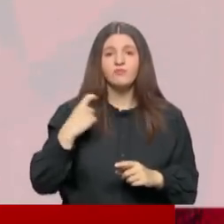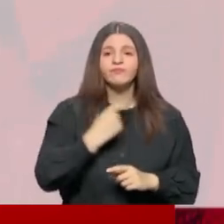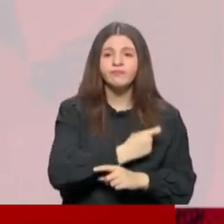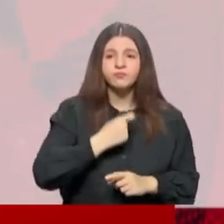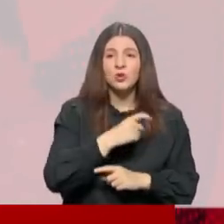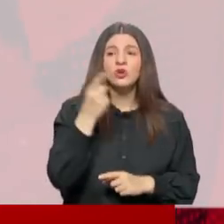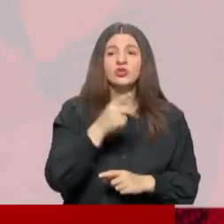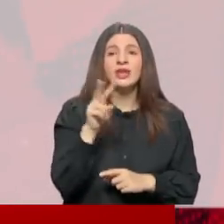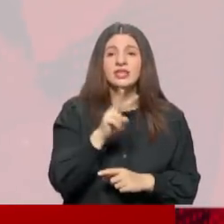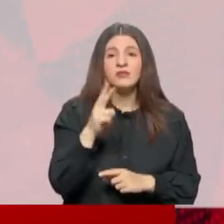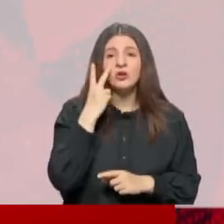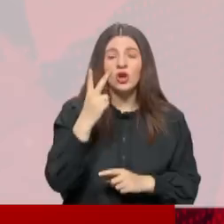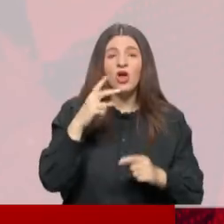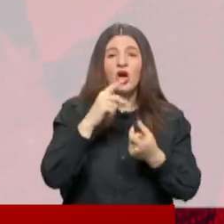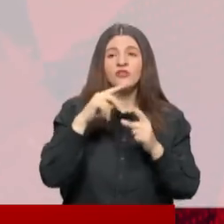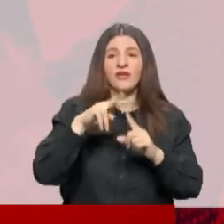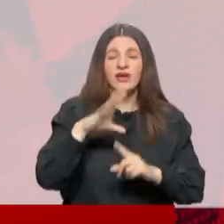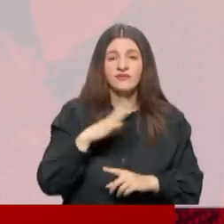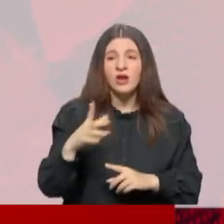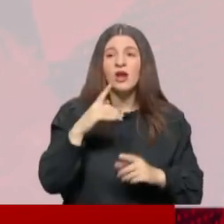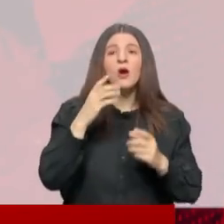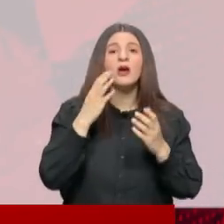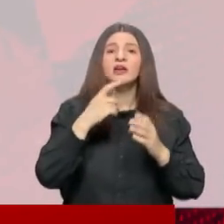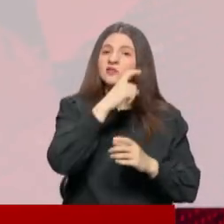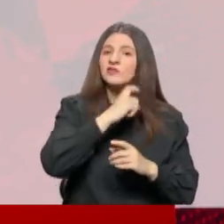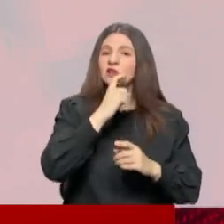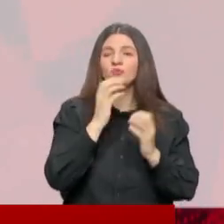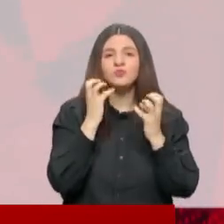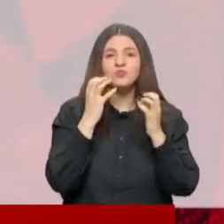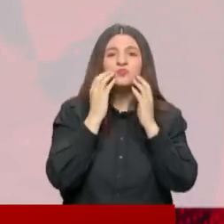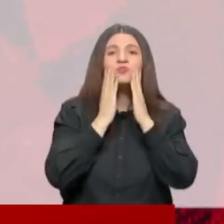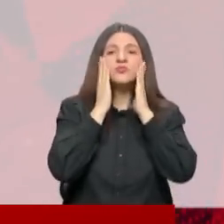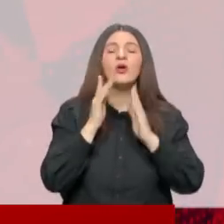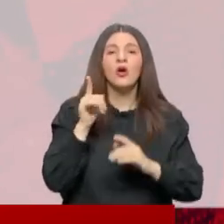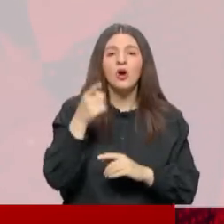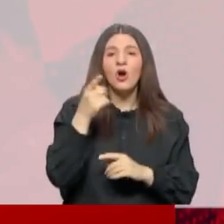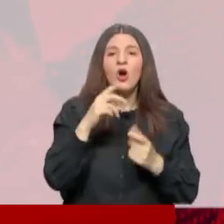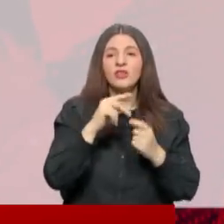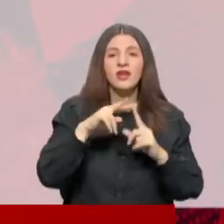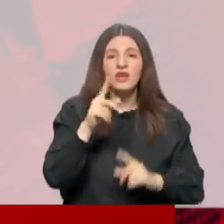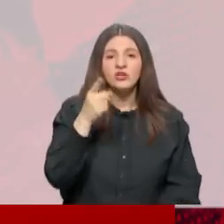da %20 oranında ÖTV alınıyor. Tıraş köpüğünden alınan ÖTV oranı ise